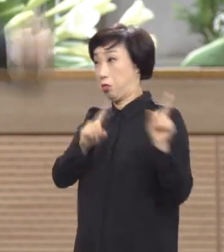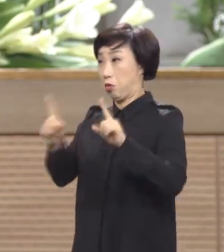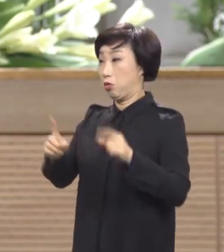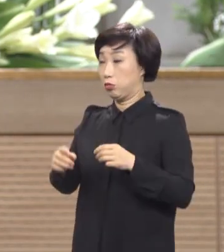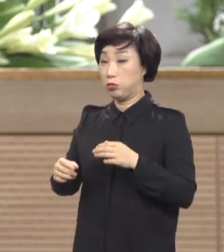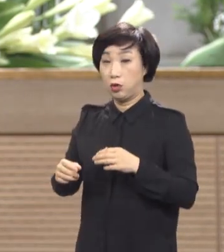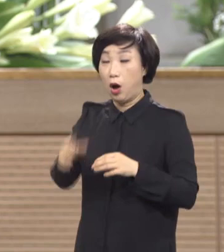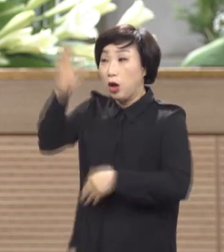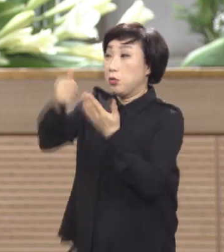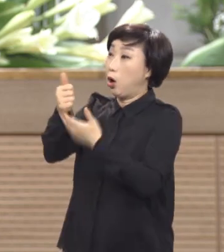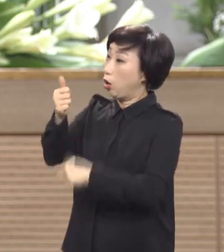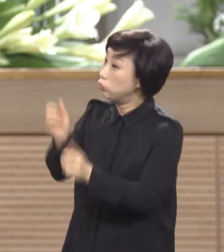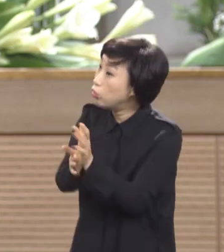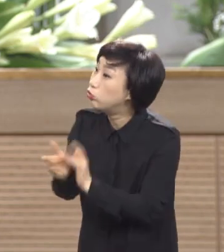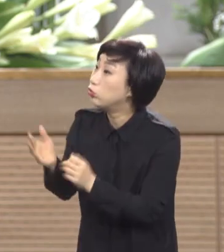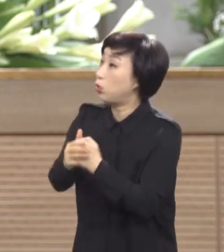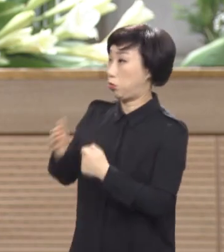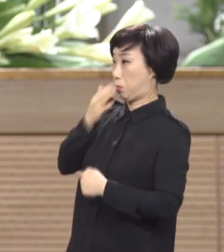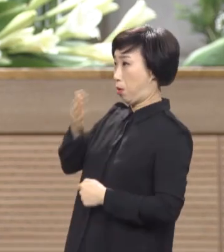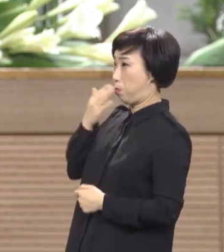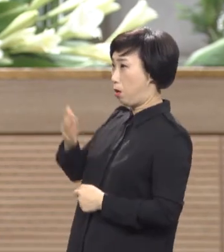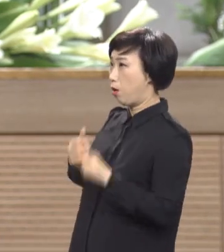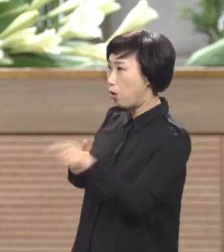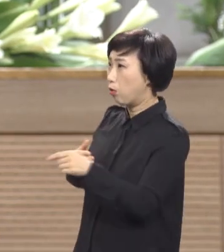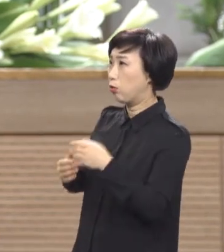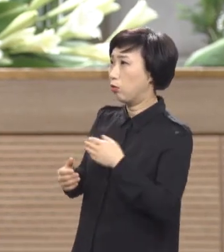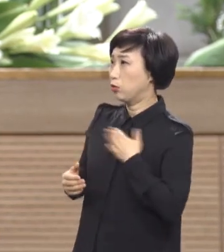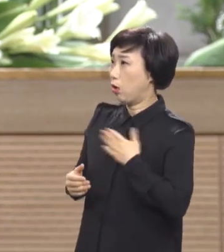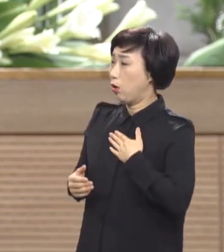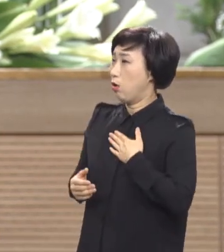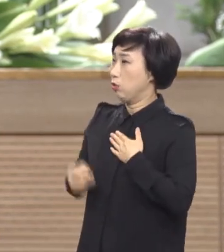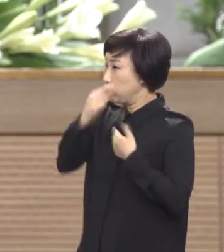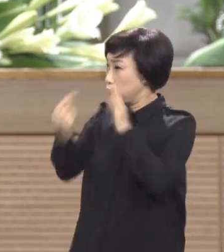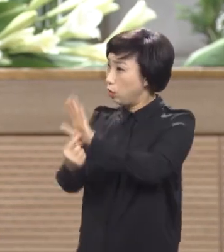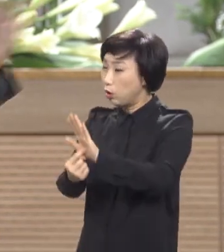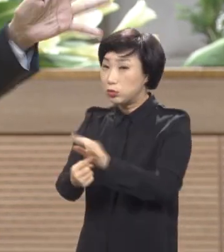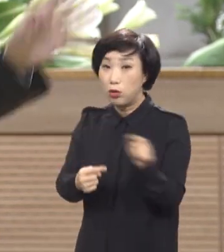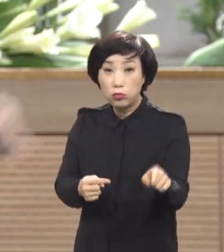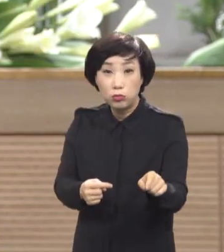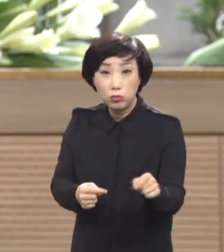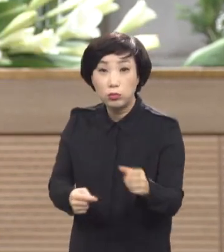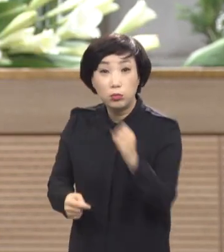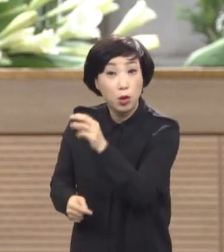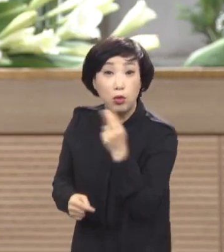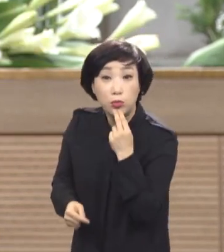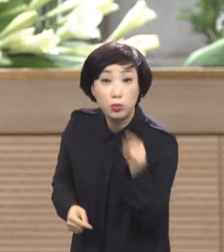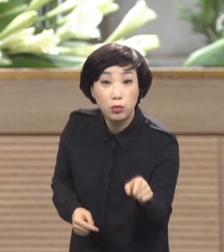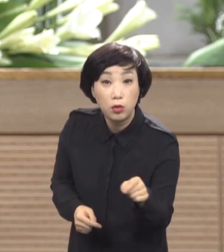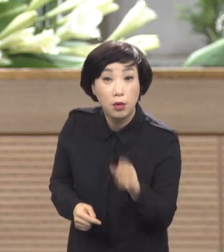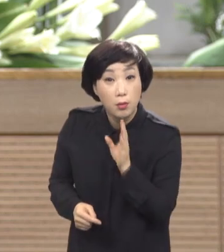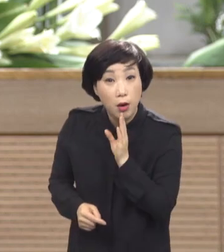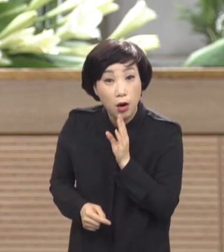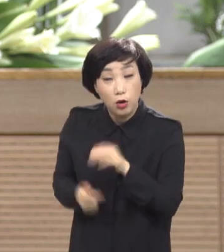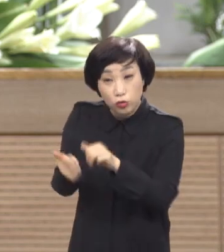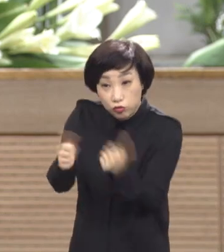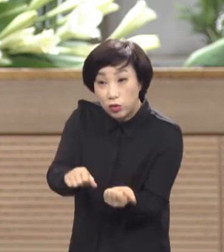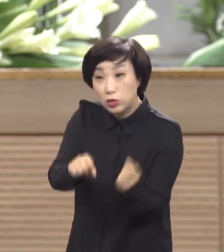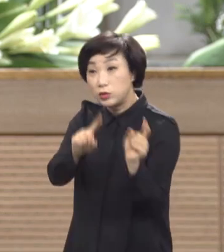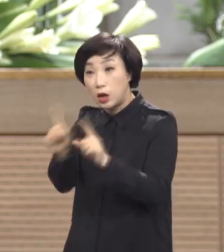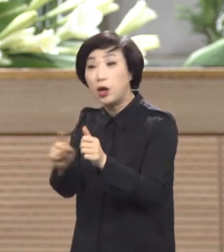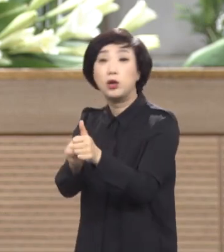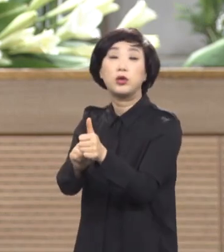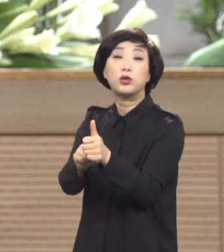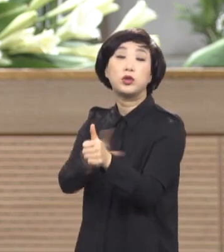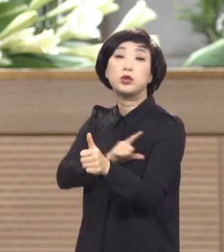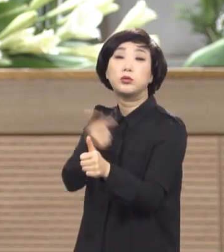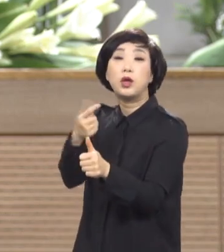있습니까 하나님의 아들이십니다 했을 거야 근데 아무도 안 해 죽었다 살아난다 살아도